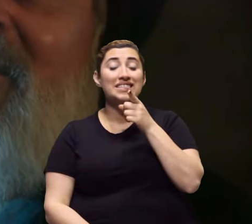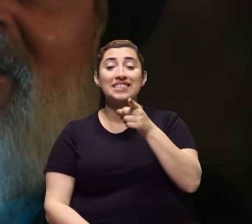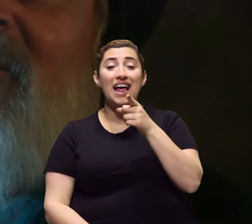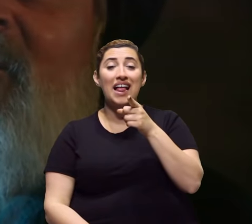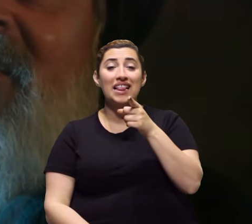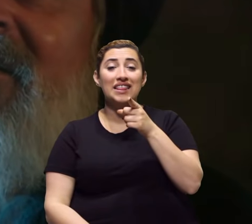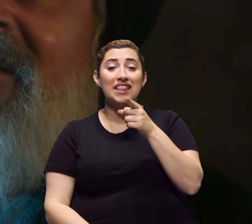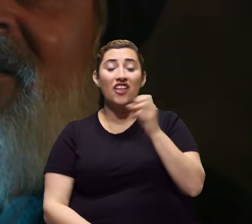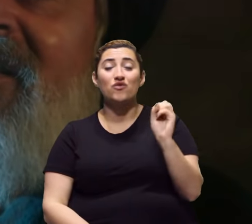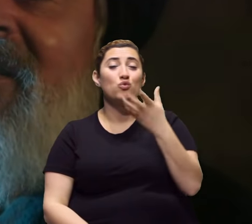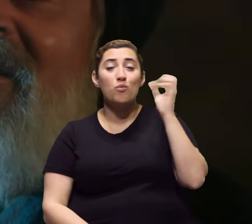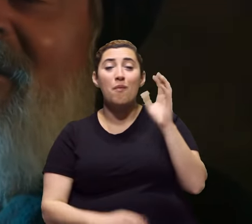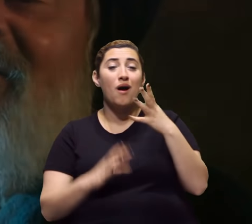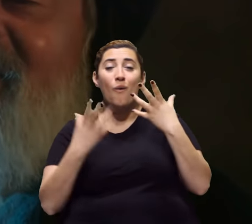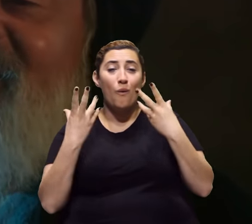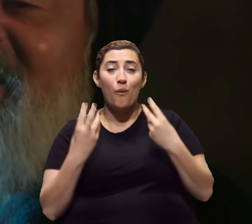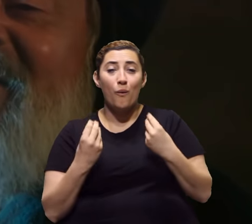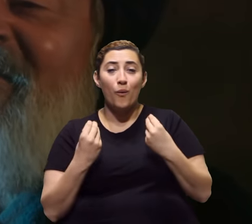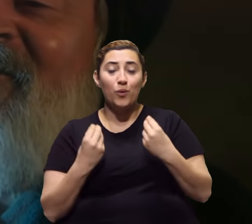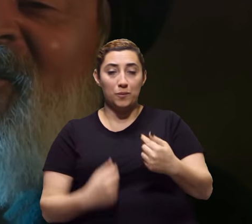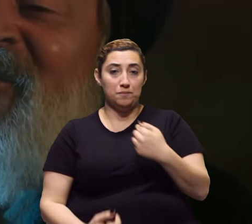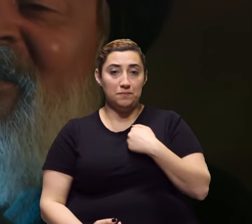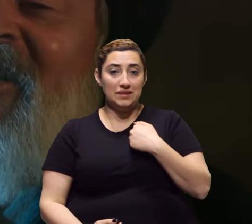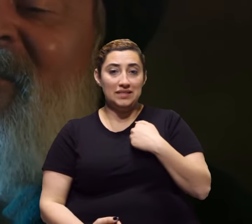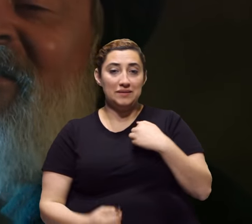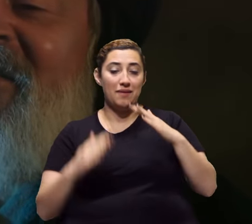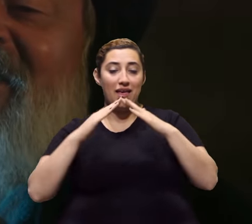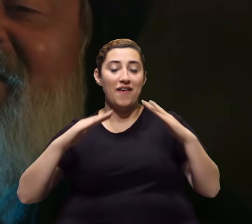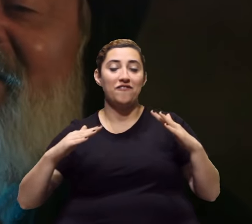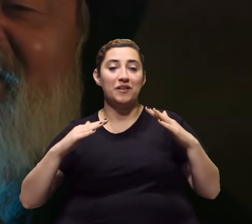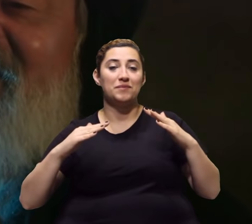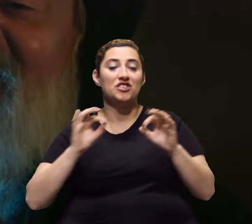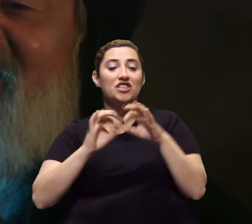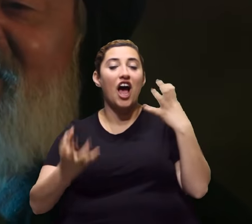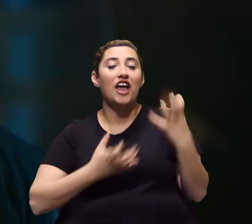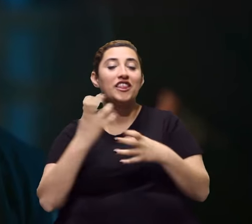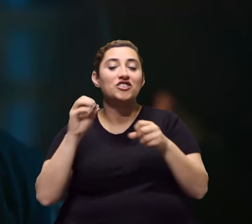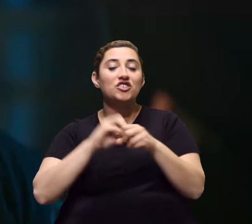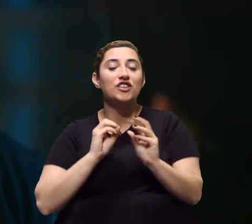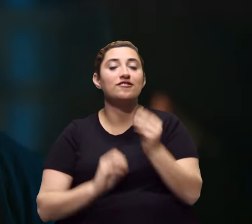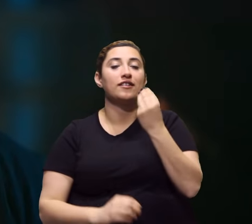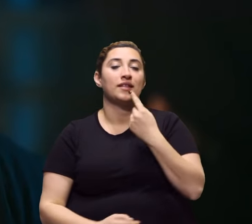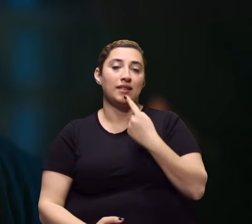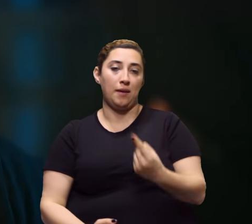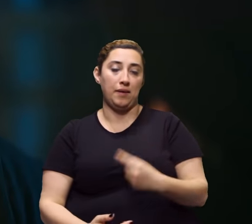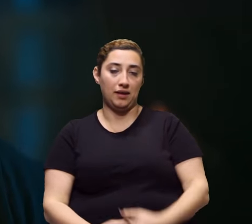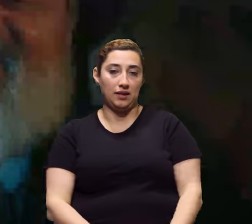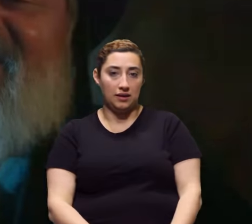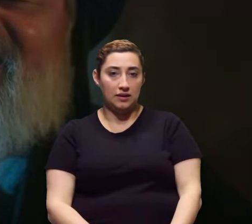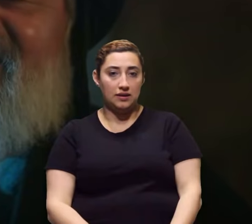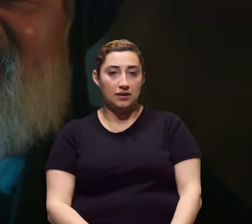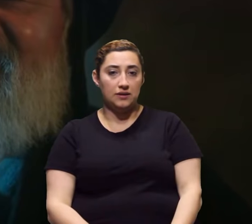senden tüten duman bizim ocağımızın ataşındandır.